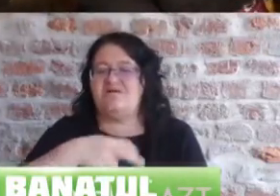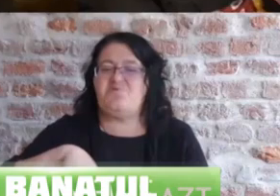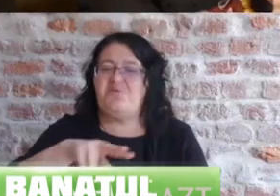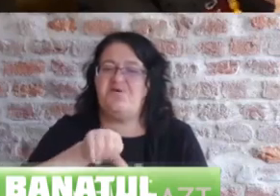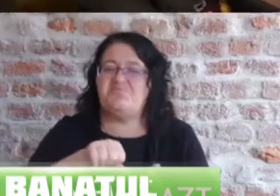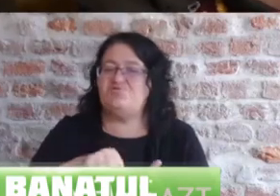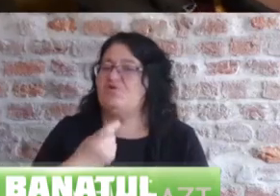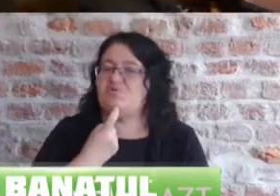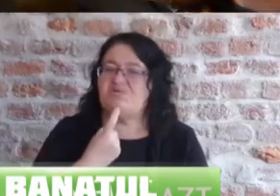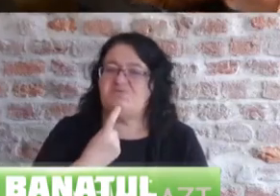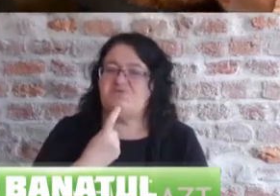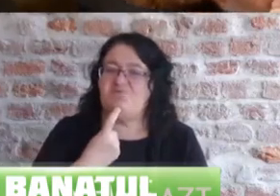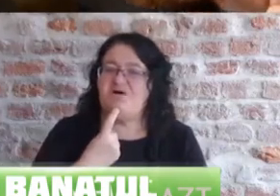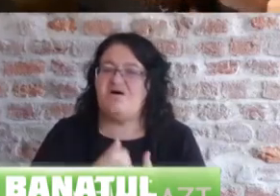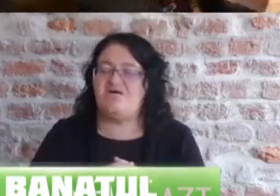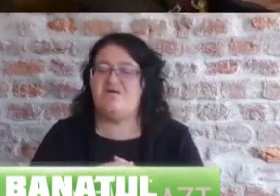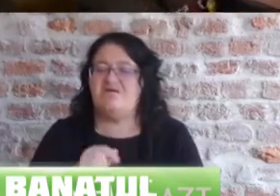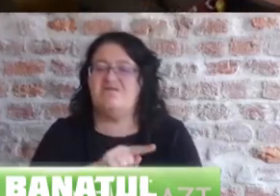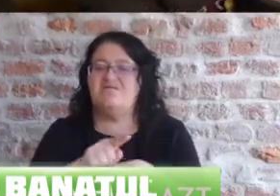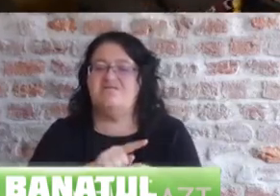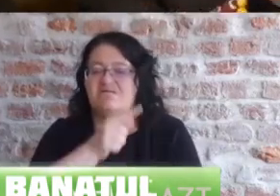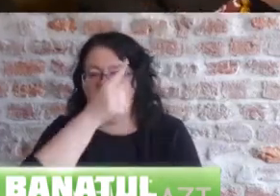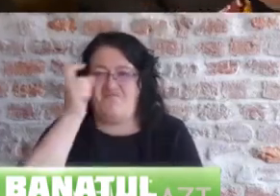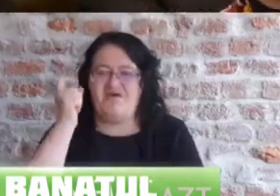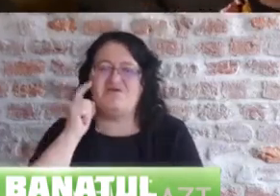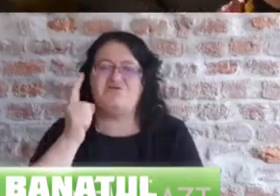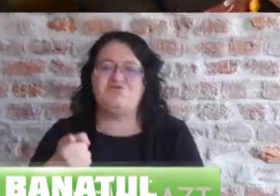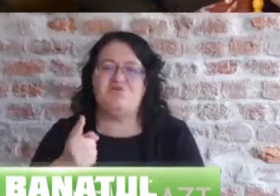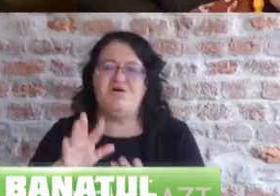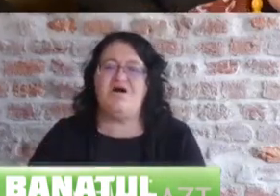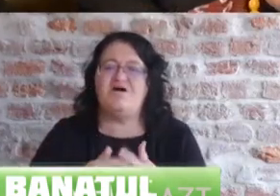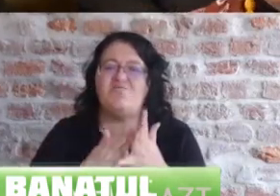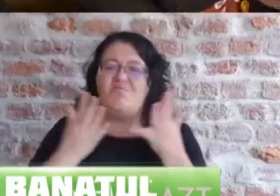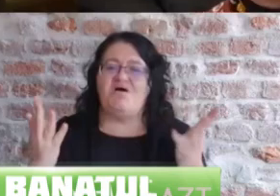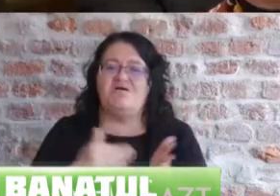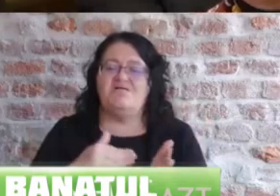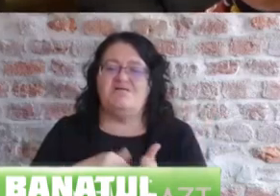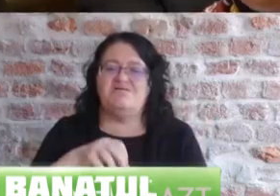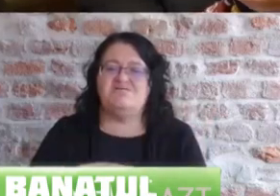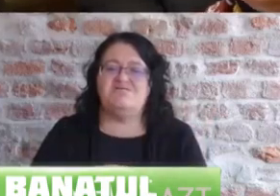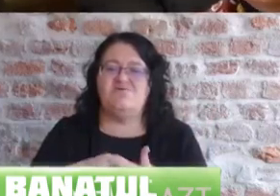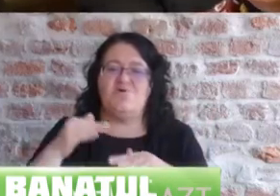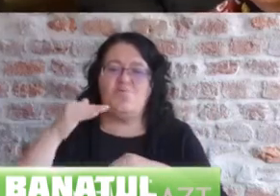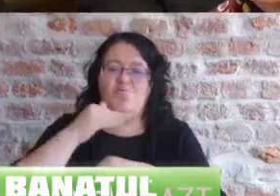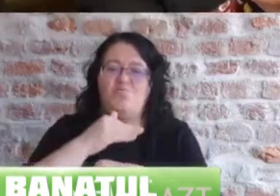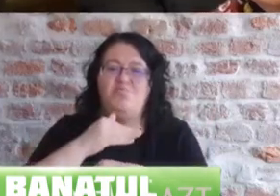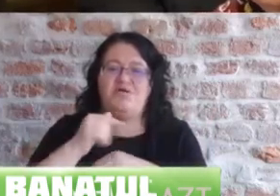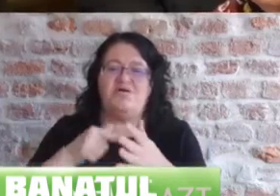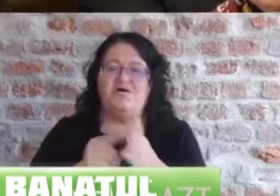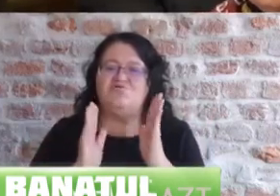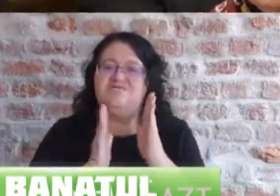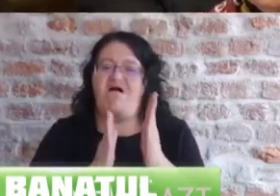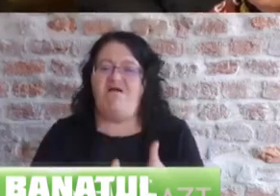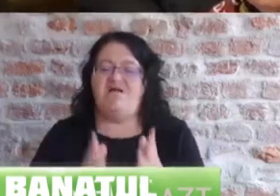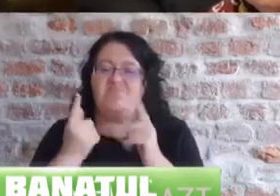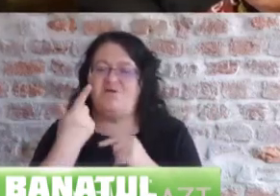Piața în timpul verii, știu că are o mare nevoie de zone cu umbre și aceste